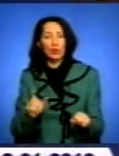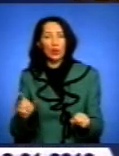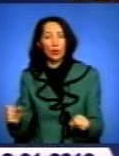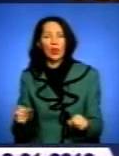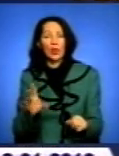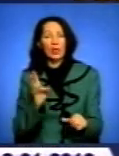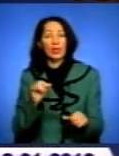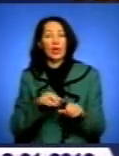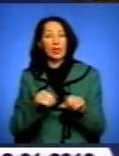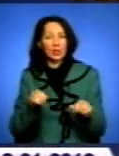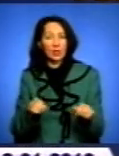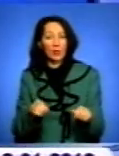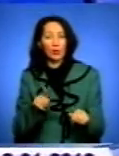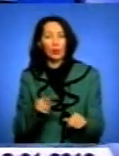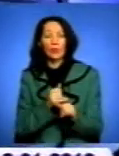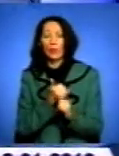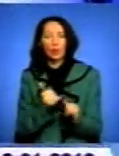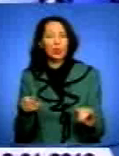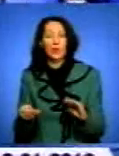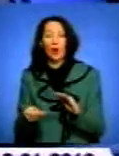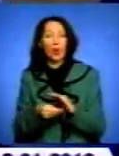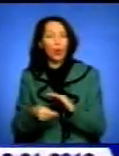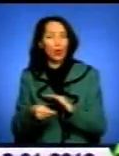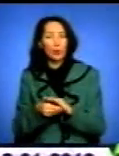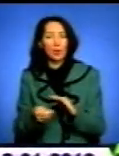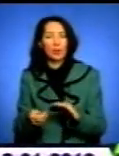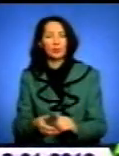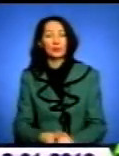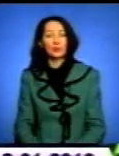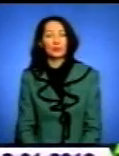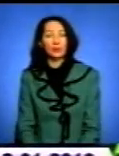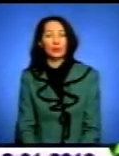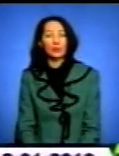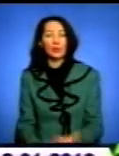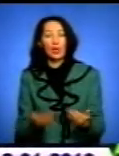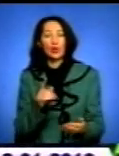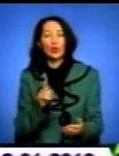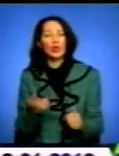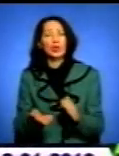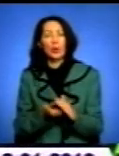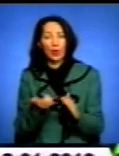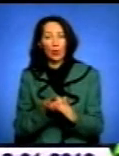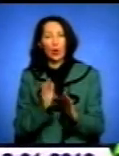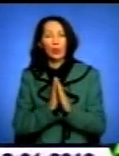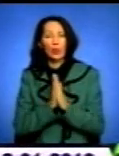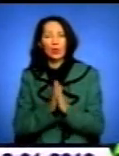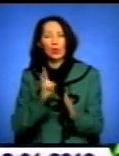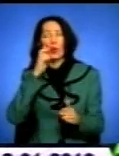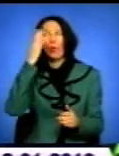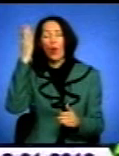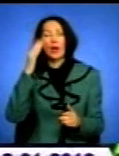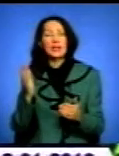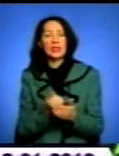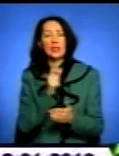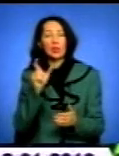та корупцію. Якщо чогось бракує, попросіть це у Бога і